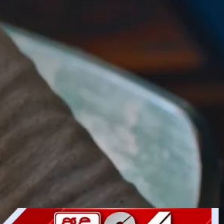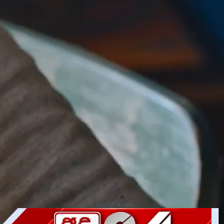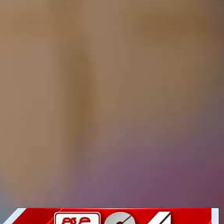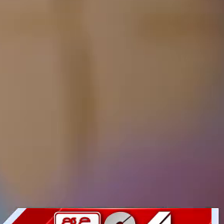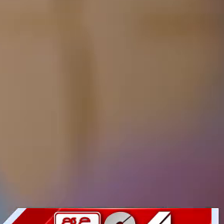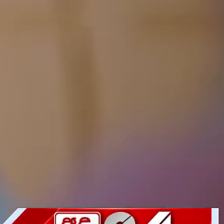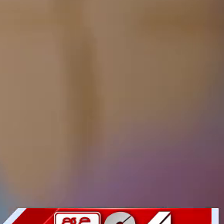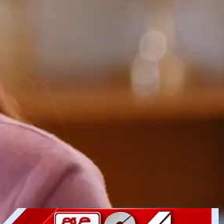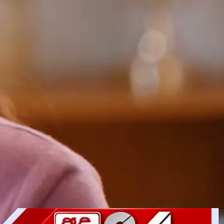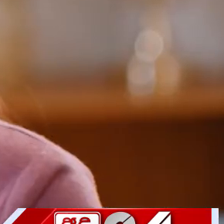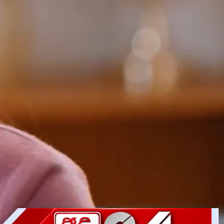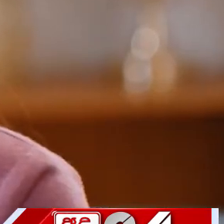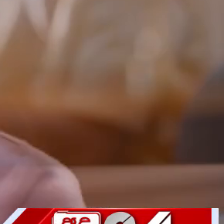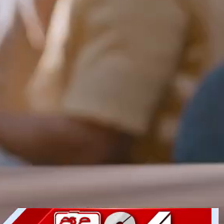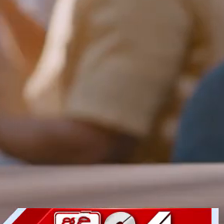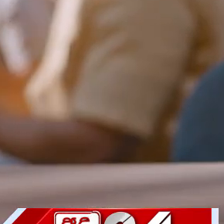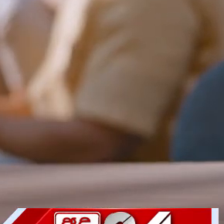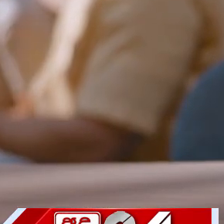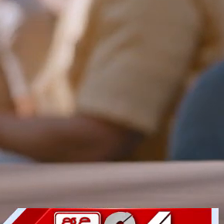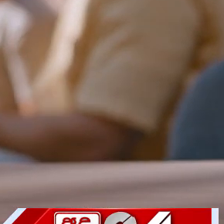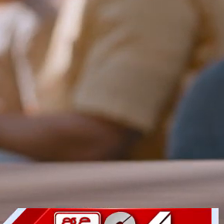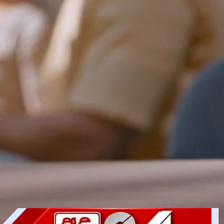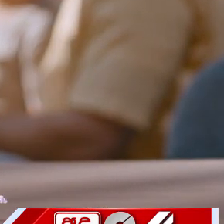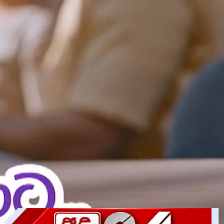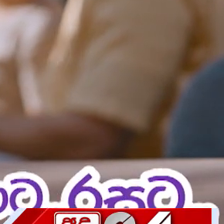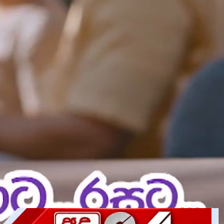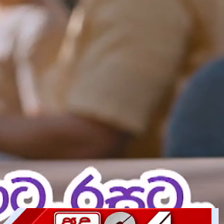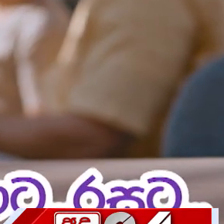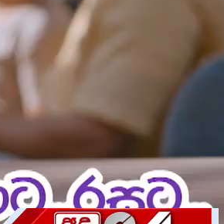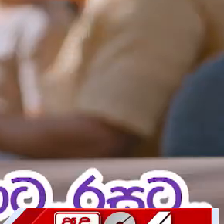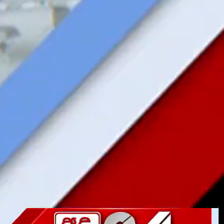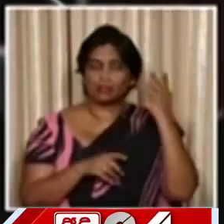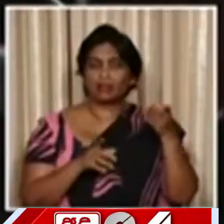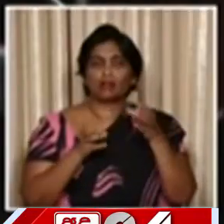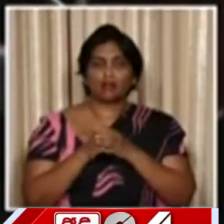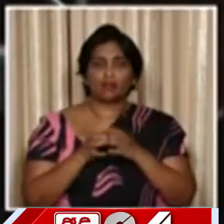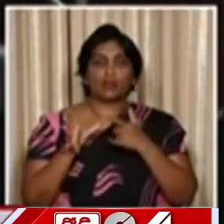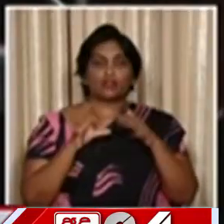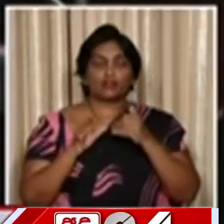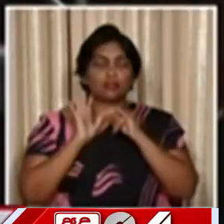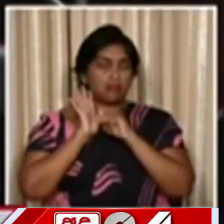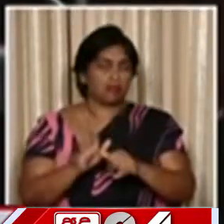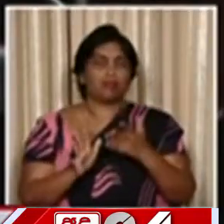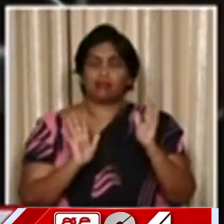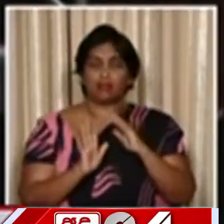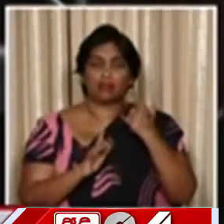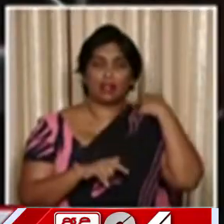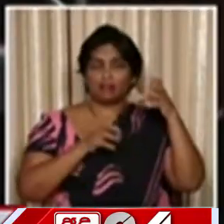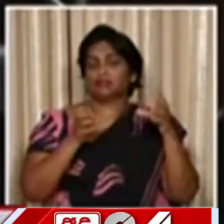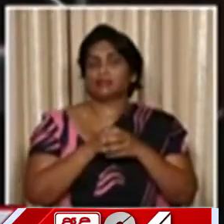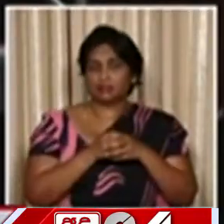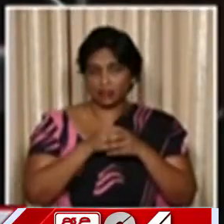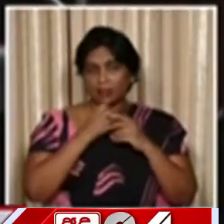හැඩට ගුණට රසට සැමට කිරි රස දෙන්න පියෝඩේල් හැඩට ගුණට රසට සත්‍ය හිංසනය කියලා කණ්ඩායමක් ඉන්න නෝන්ලා ටිකක් එකතු